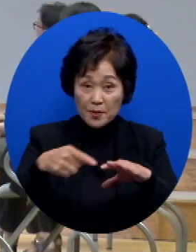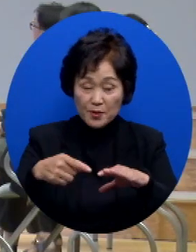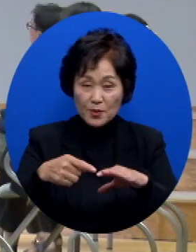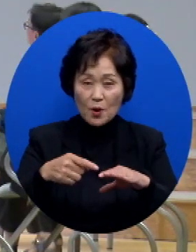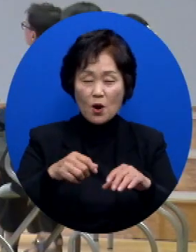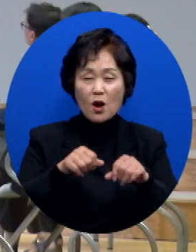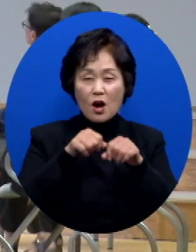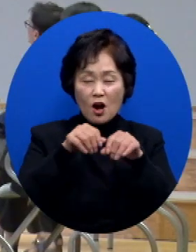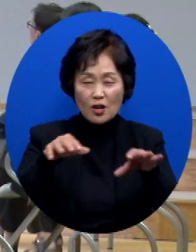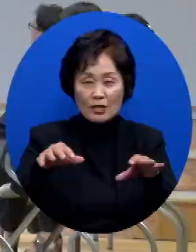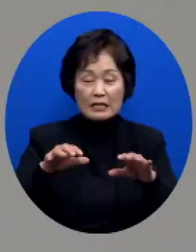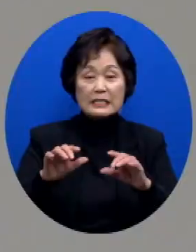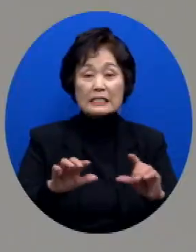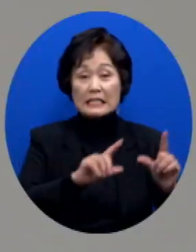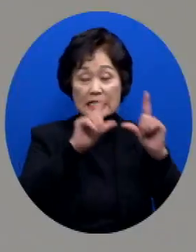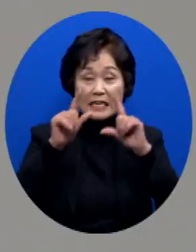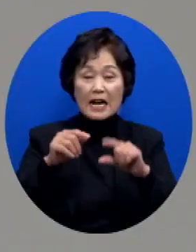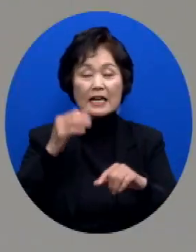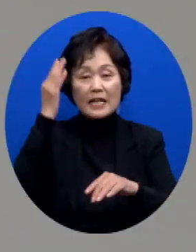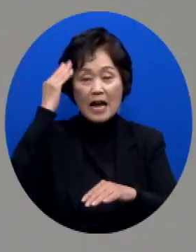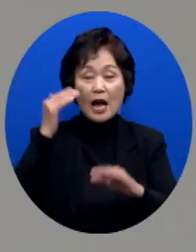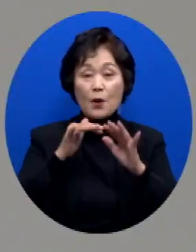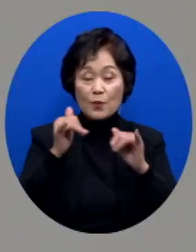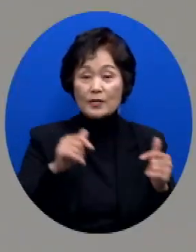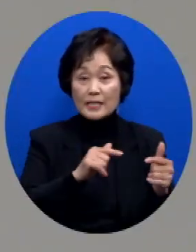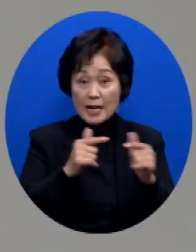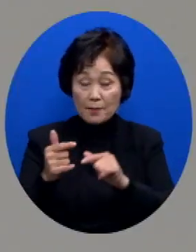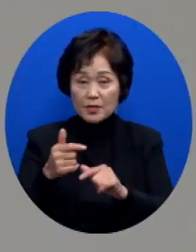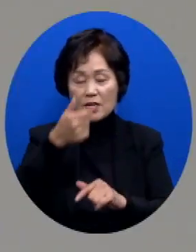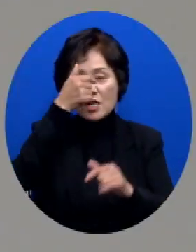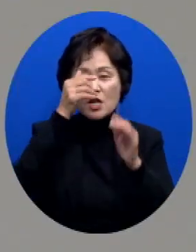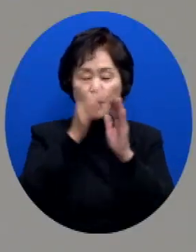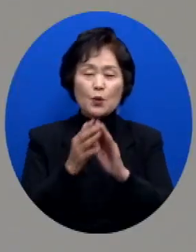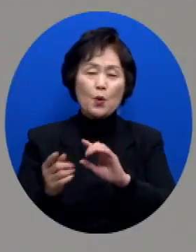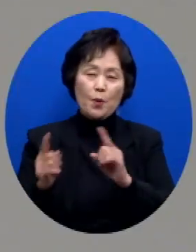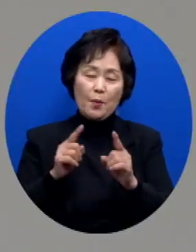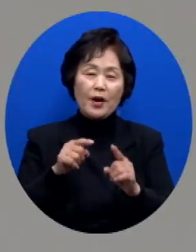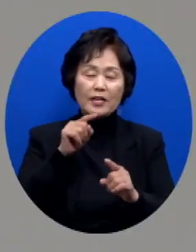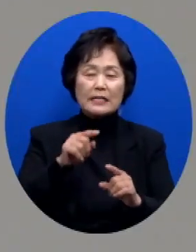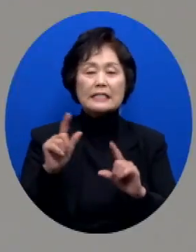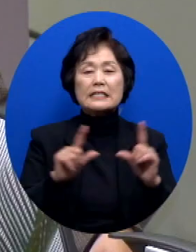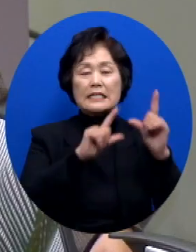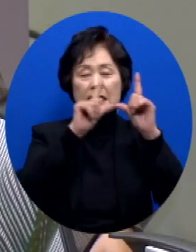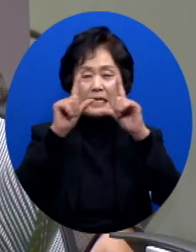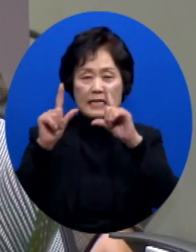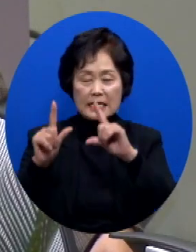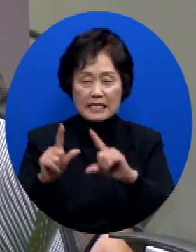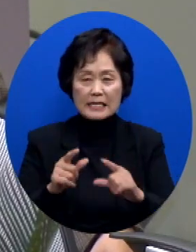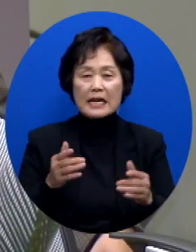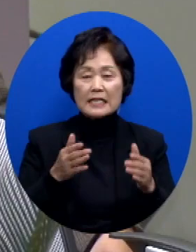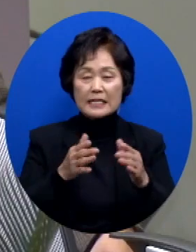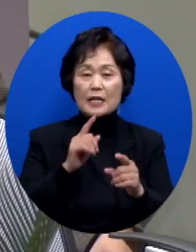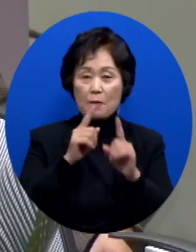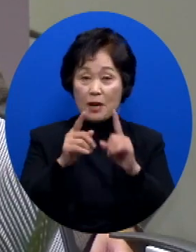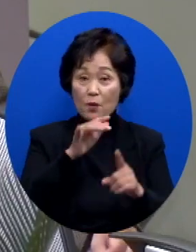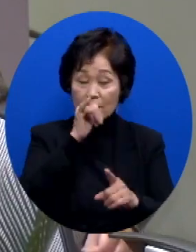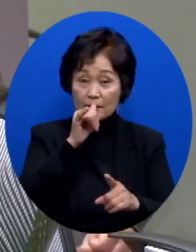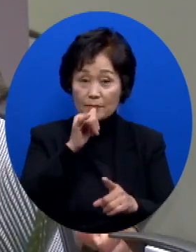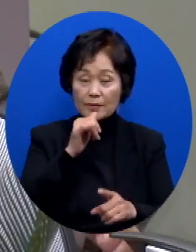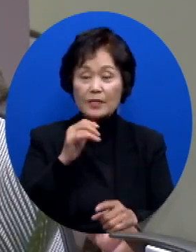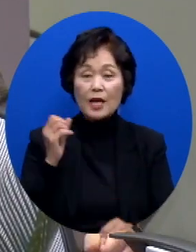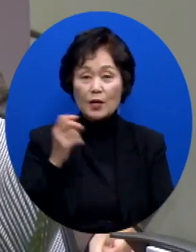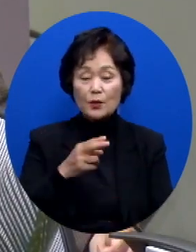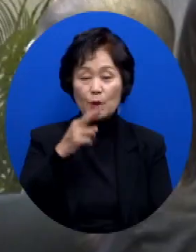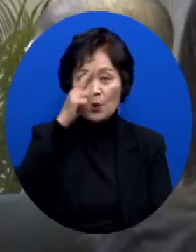들이 기도의 능력을 믿고 기도를 회복하는 것이 살길 이라고 강조했습니다 이어 강사로 나선 도미니카 기도